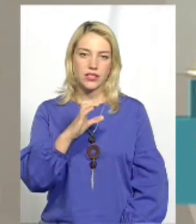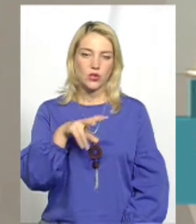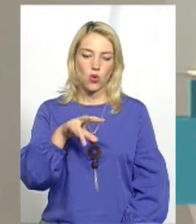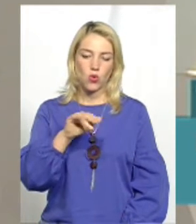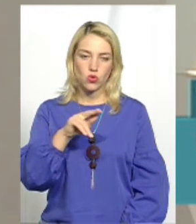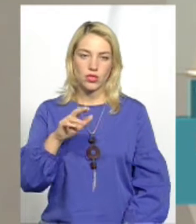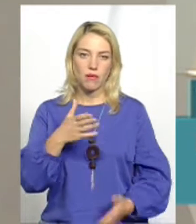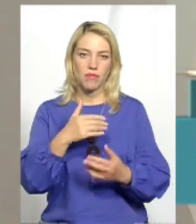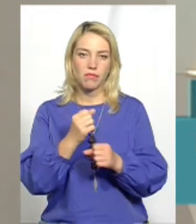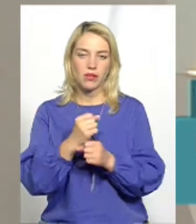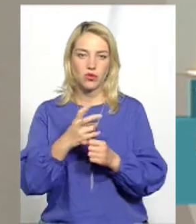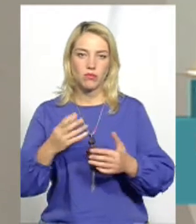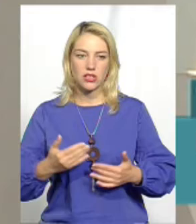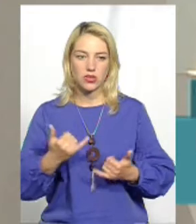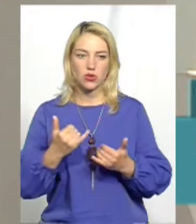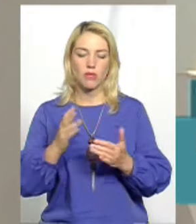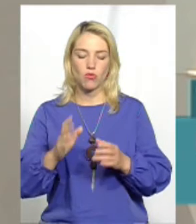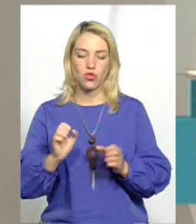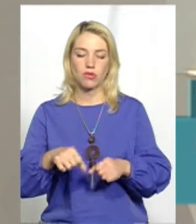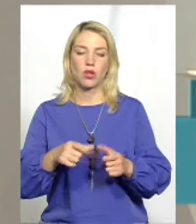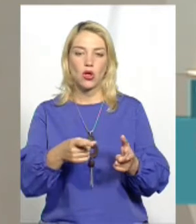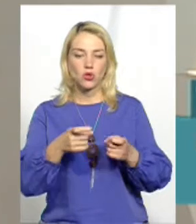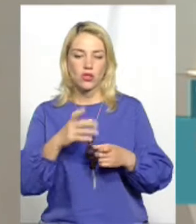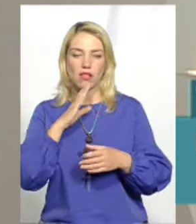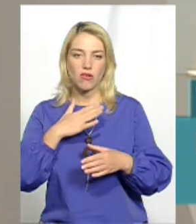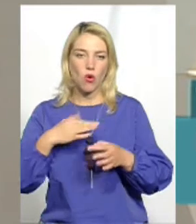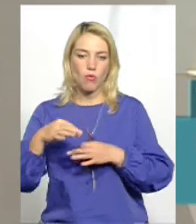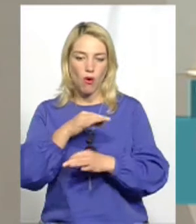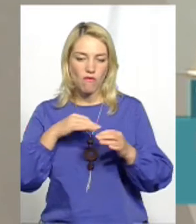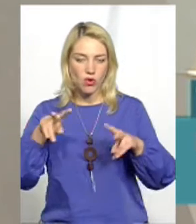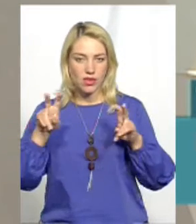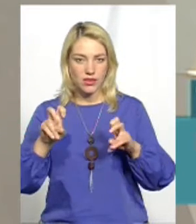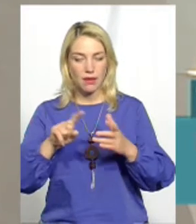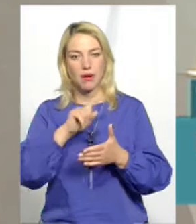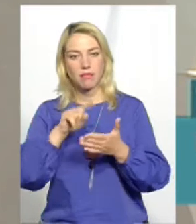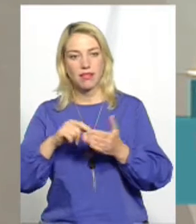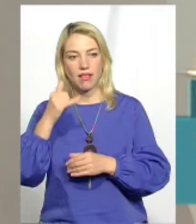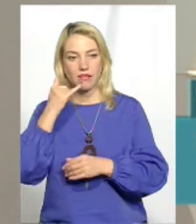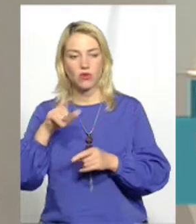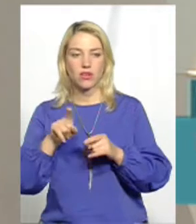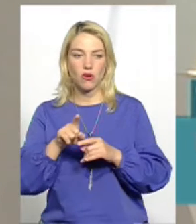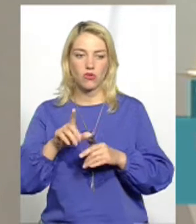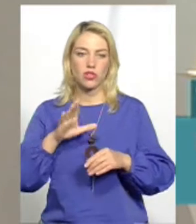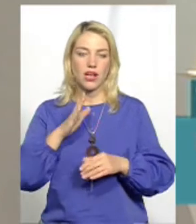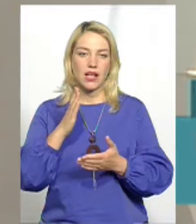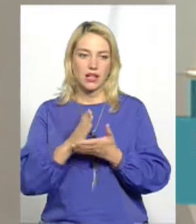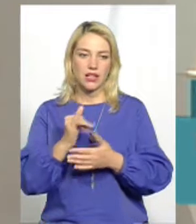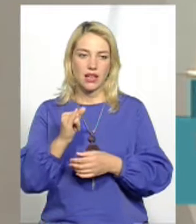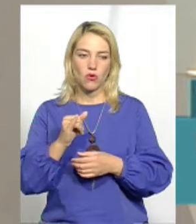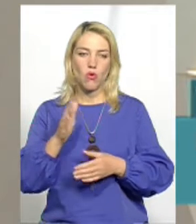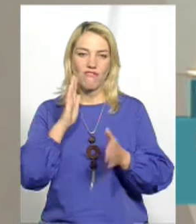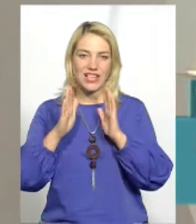ви можете долучатися до обговорення теми, ставити запитання телефоном. Програма також транслюється у